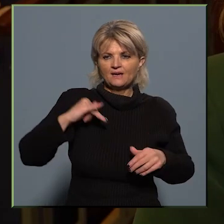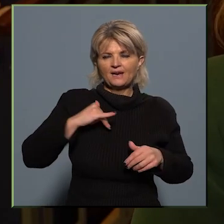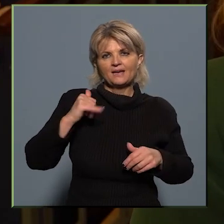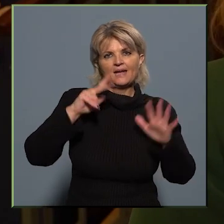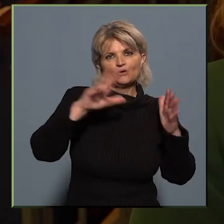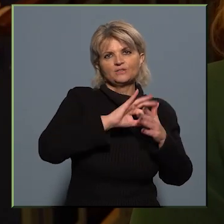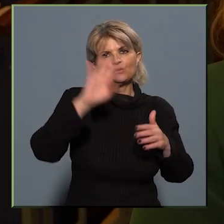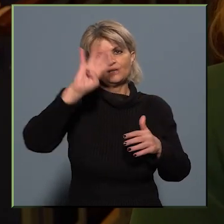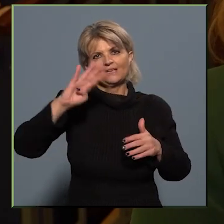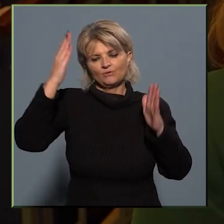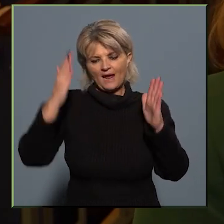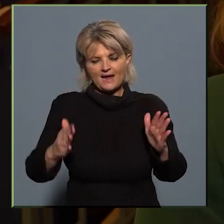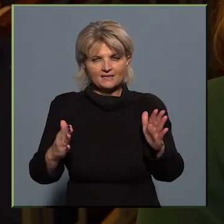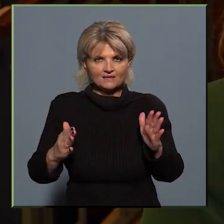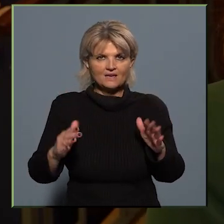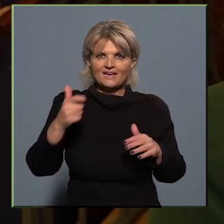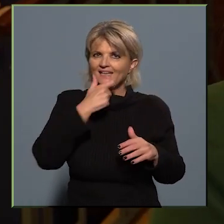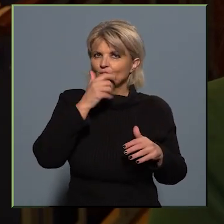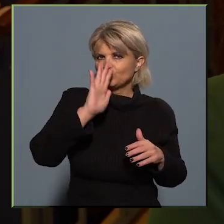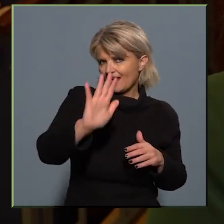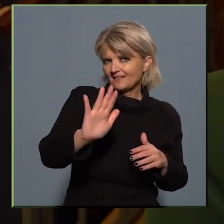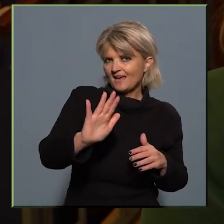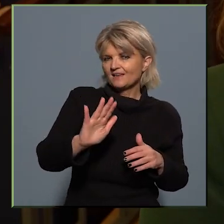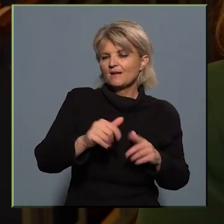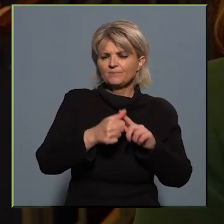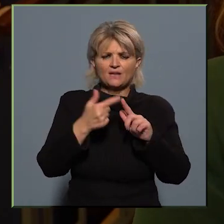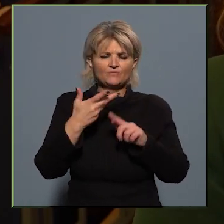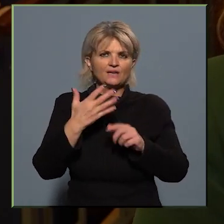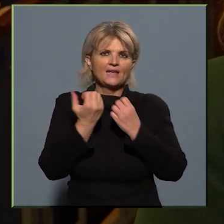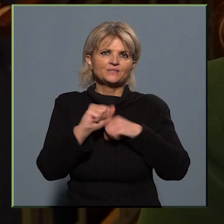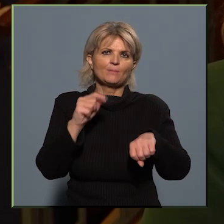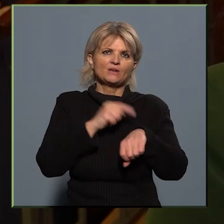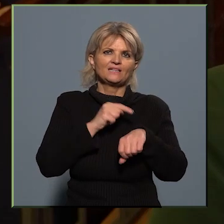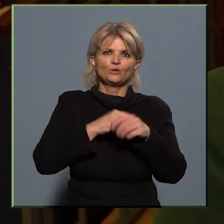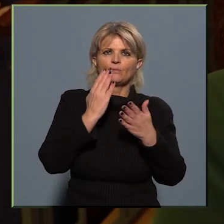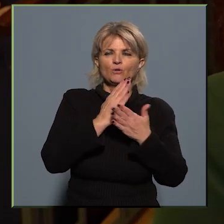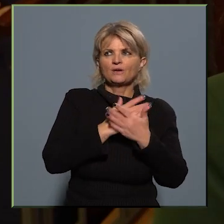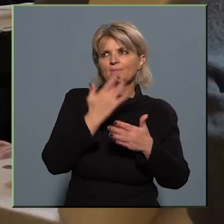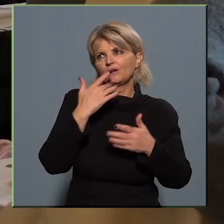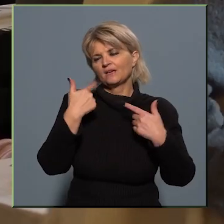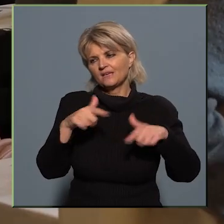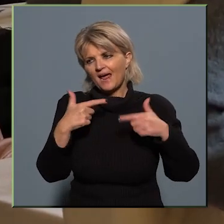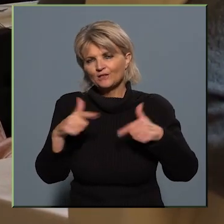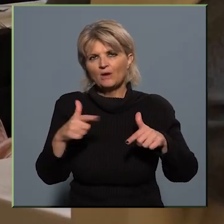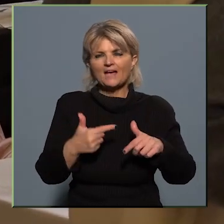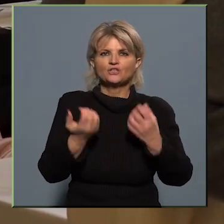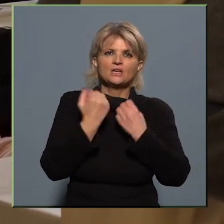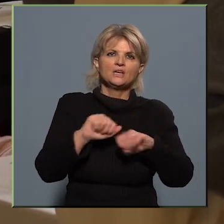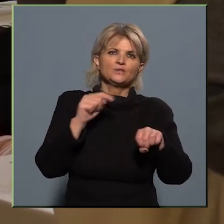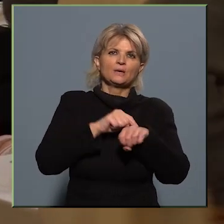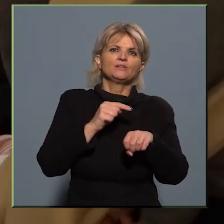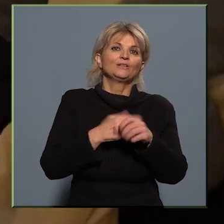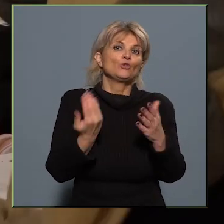8-tól 4 óráig nyújt az időseknek mindenféle szabadidős programot, kirándulásokat, a szabadidő